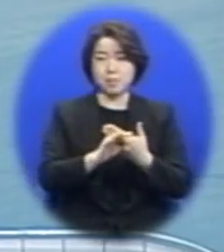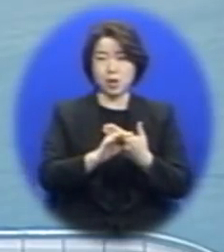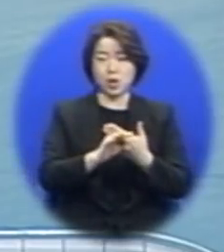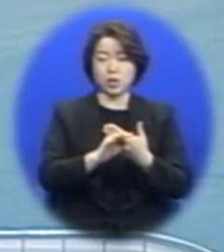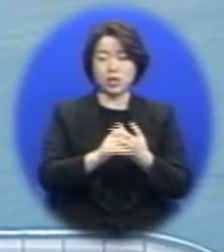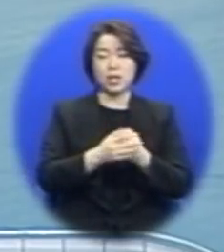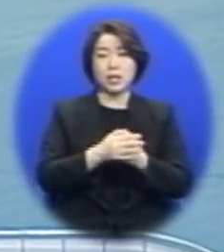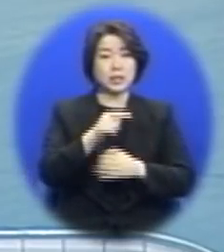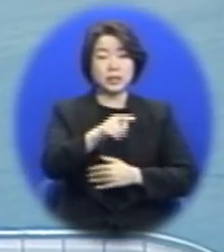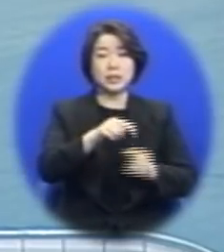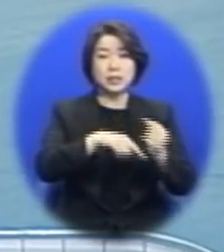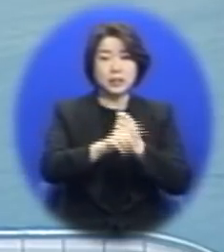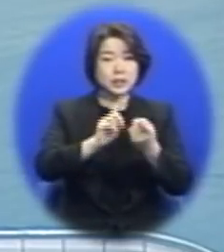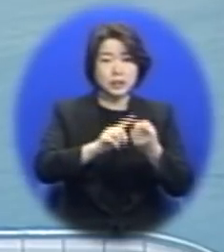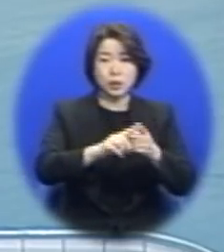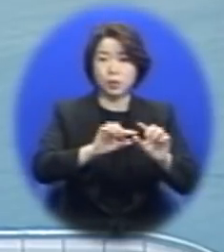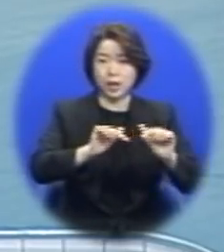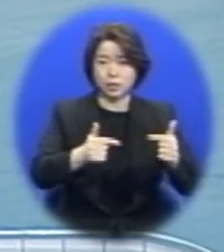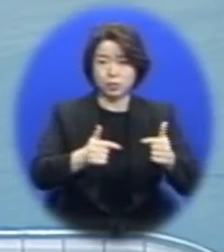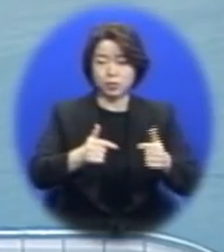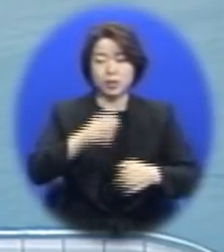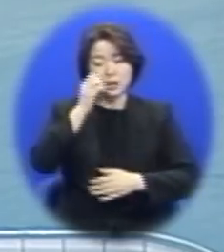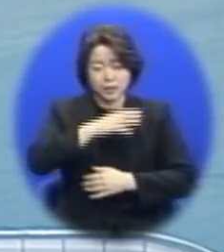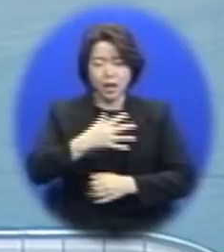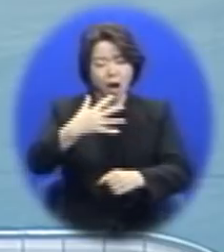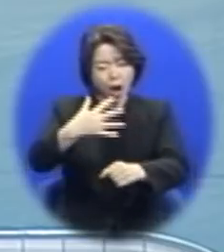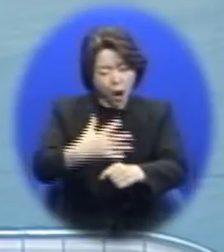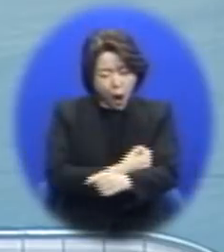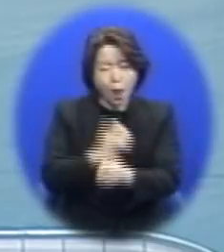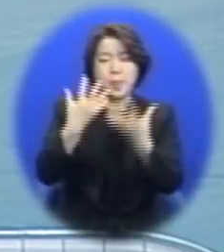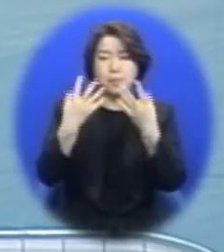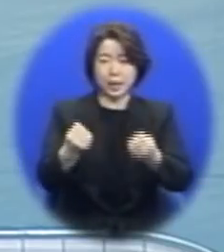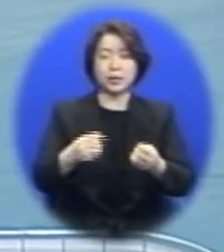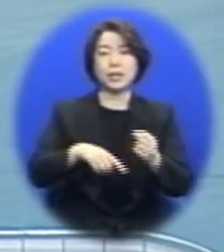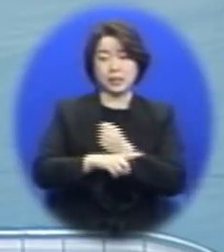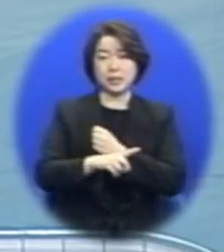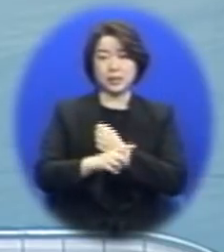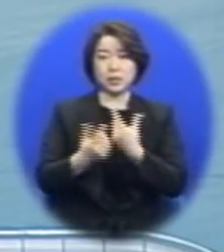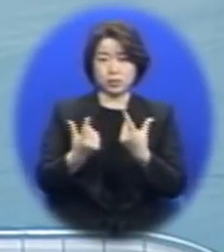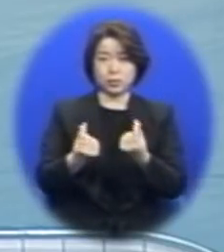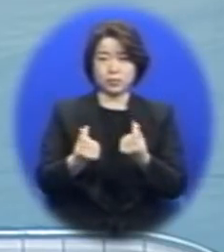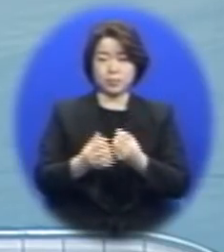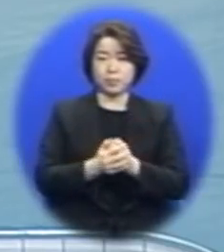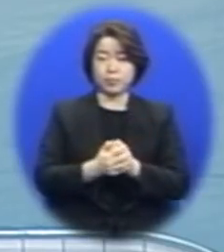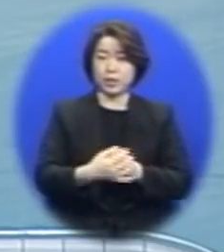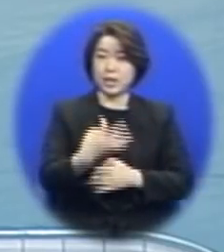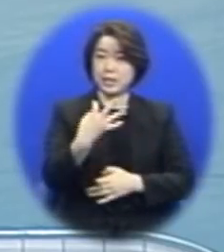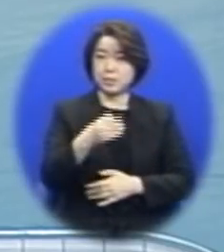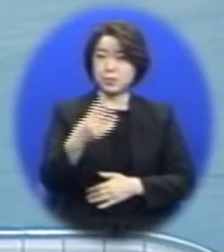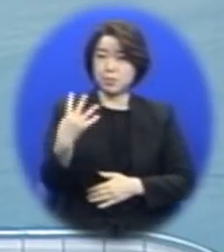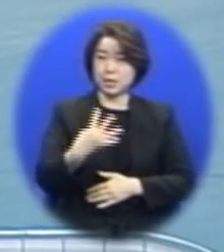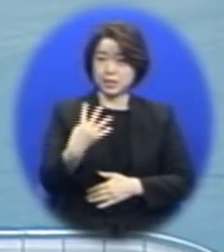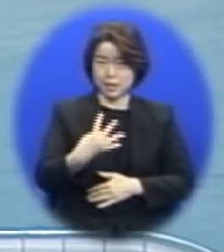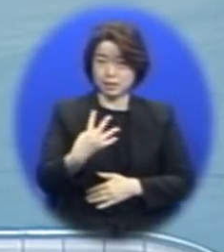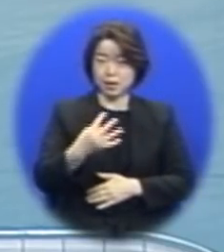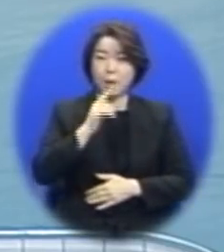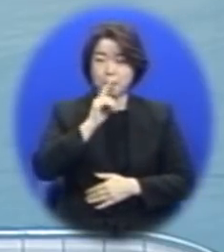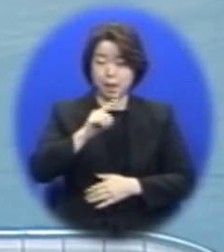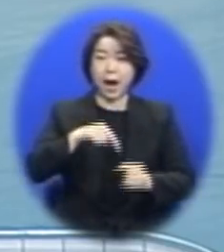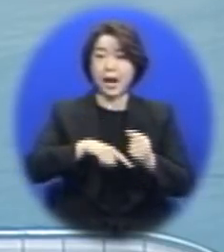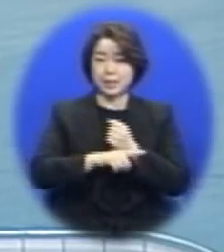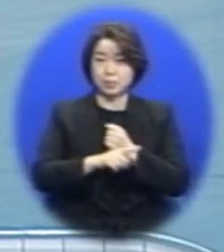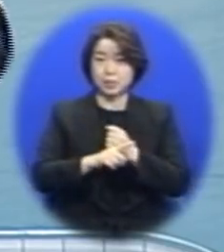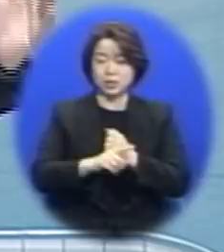마피를 말하는 것입니까? 많다, 엄청나게 많다는 뜻이잖아요. 그러니까 14만 4천 명이라는 말의